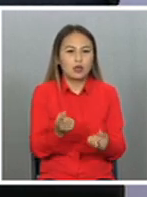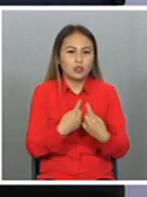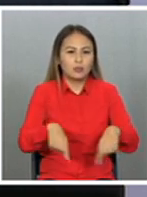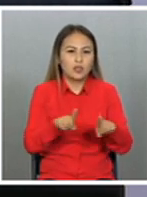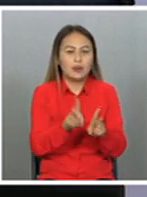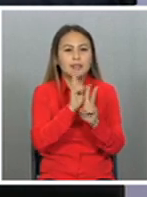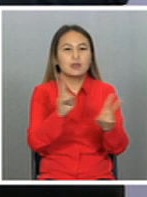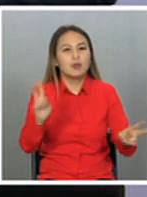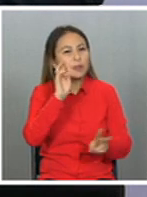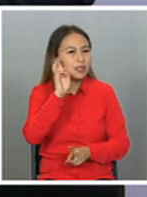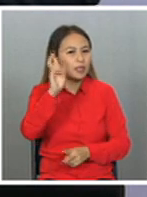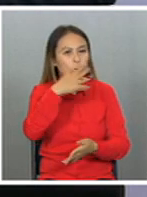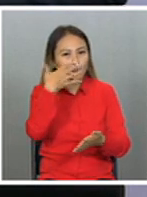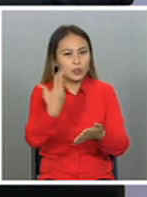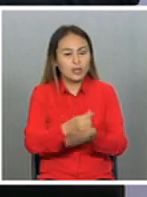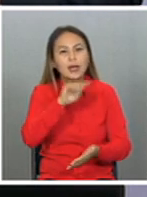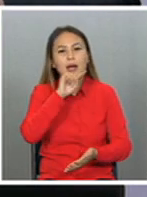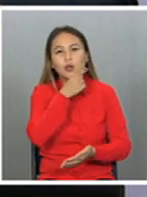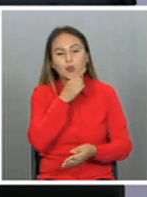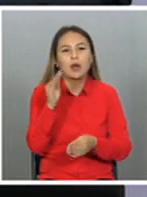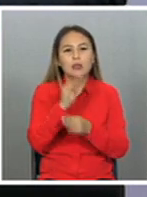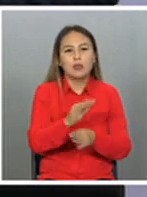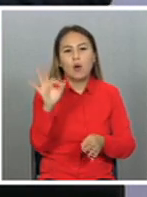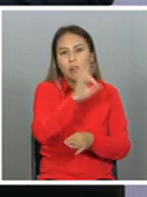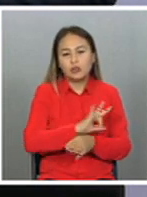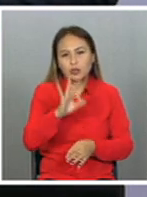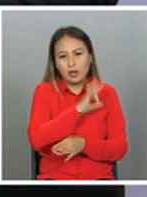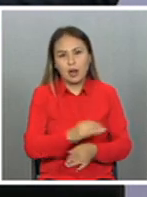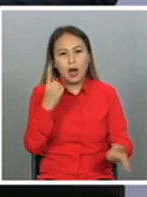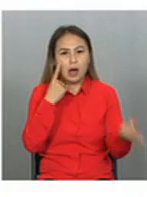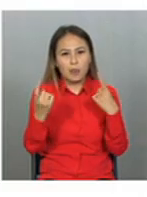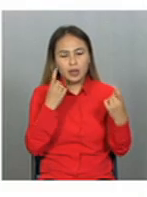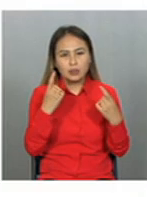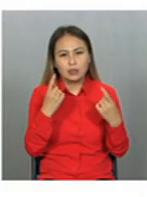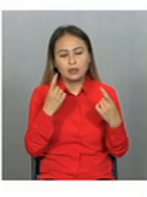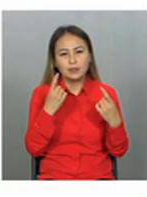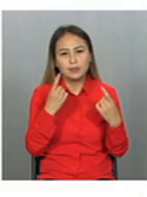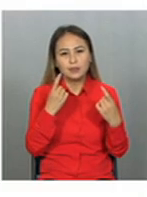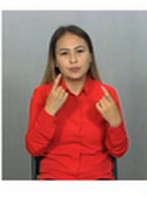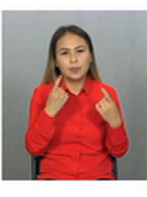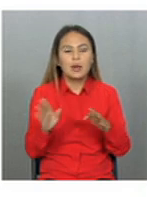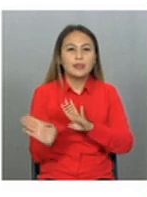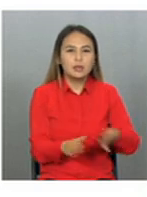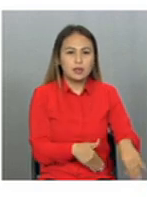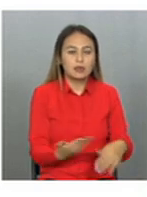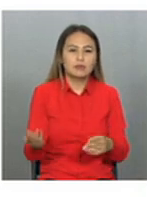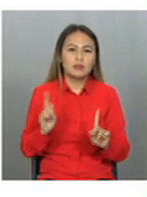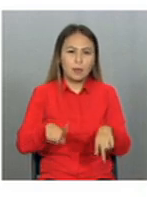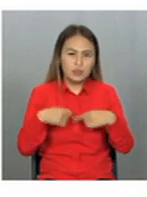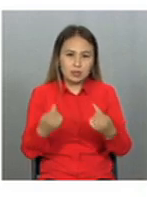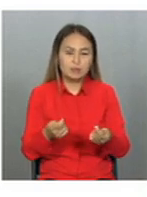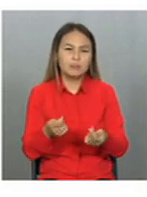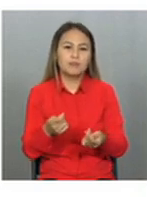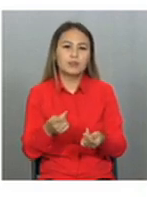кейбір мемлекеттер өзінің экономикалық ахуалы жөніндегі ақпараттарды кейінірек тапсырып